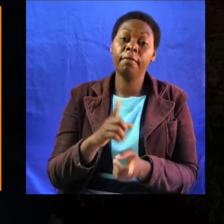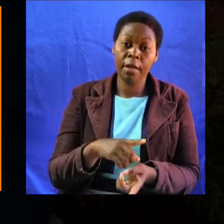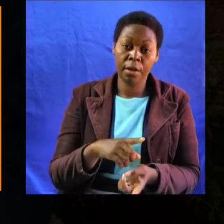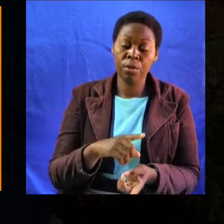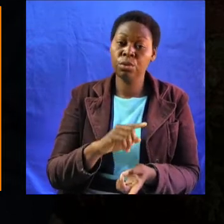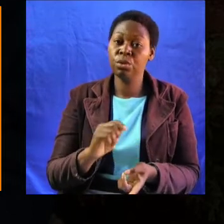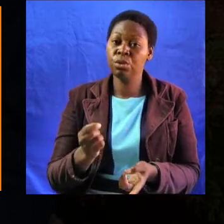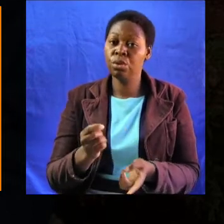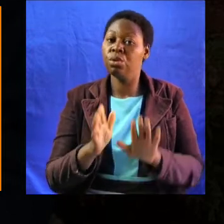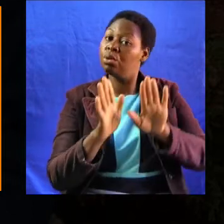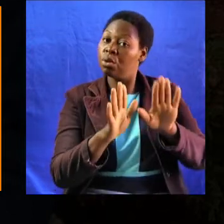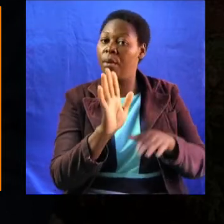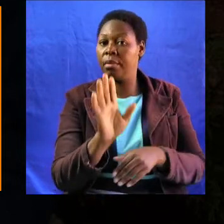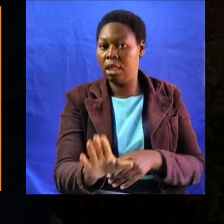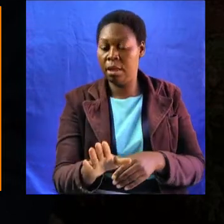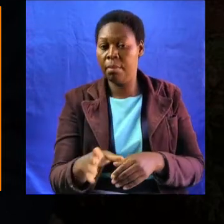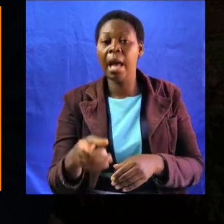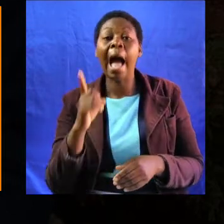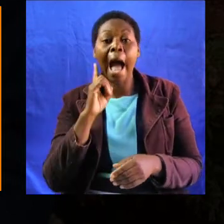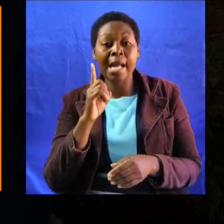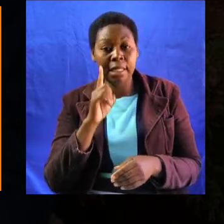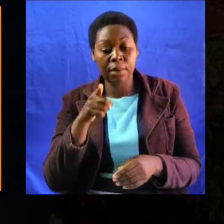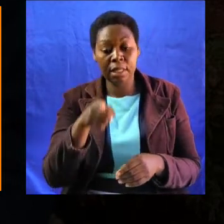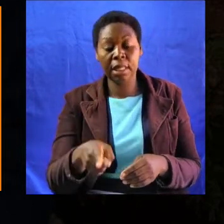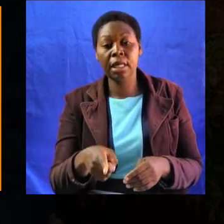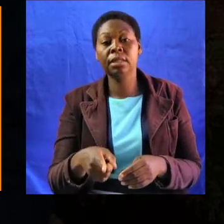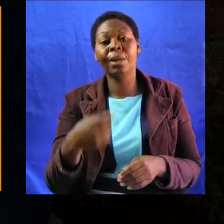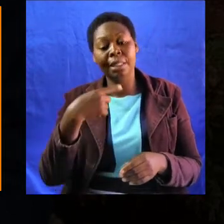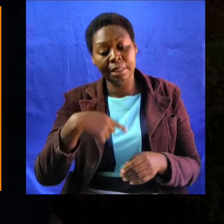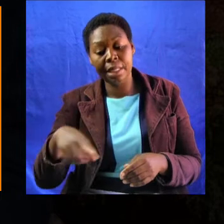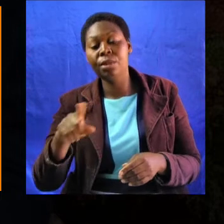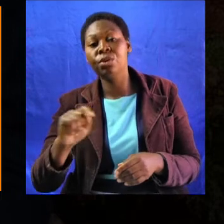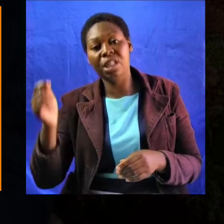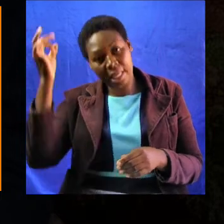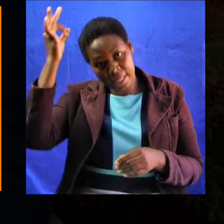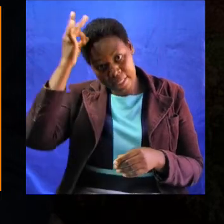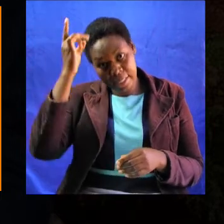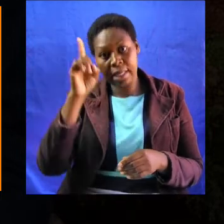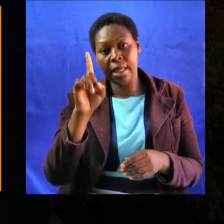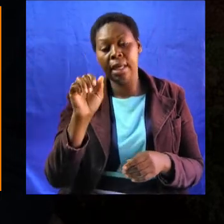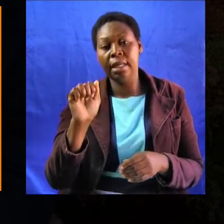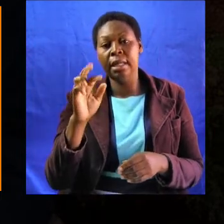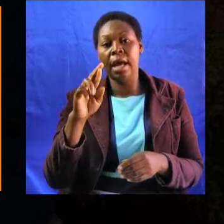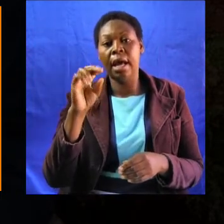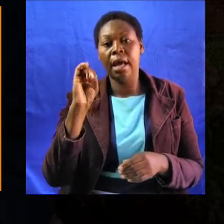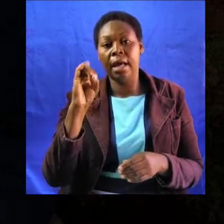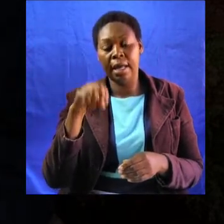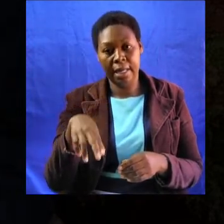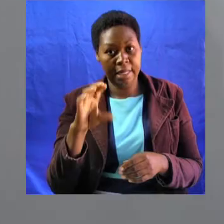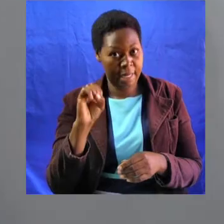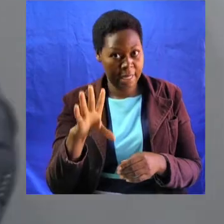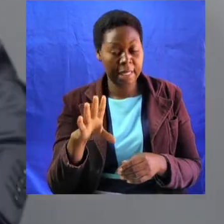basa kusvikira mhaka yaiswa kuna Darius nemhinduro pamusoro payo ichizodzoka nenwadi.